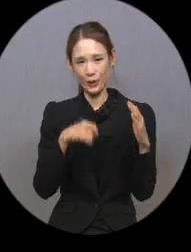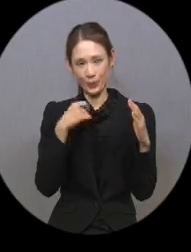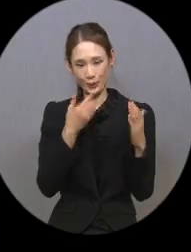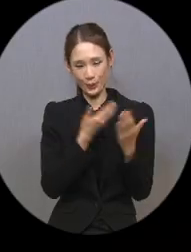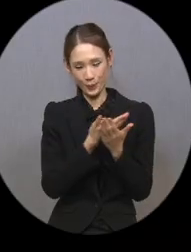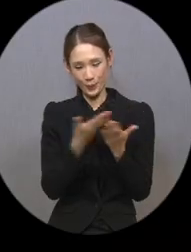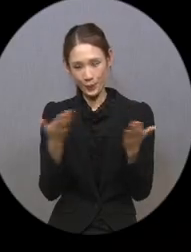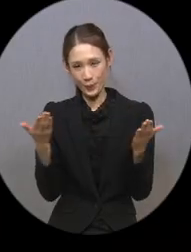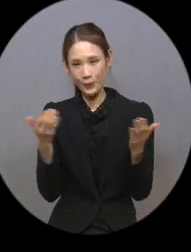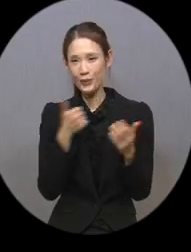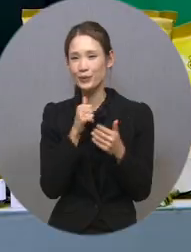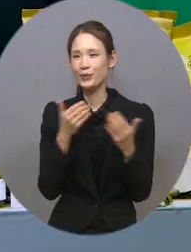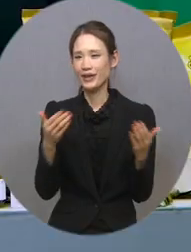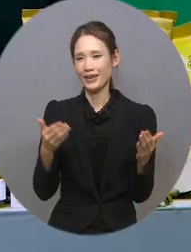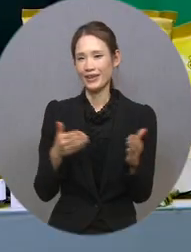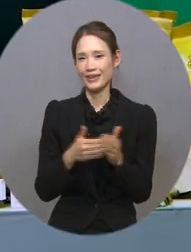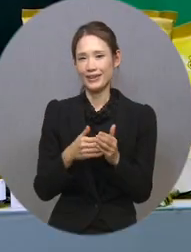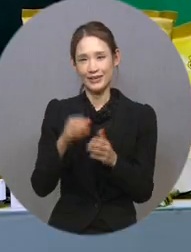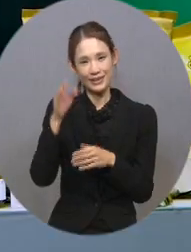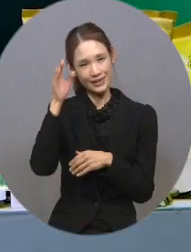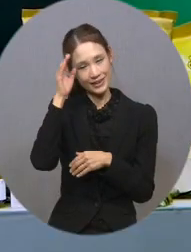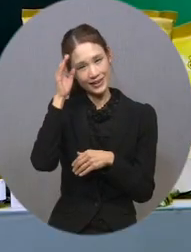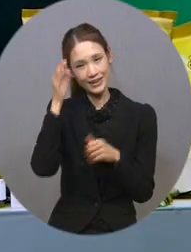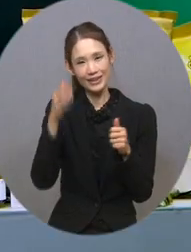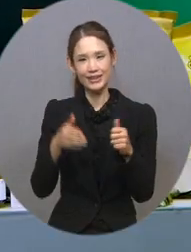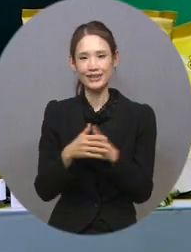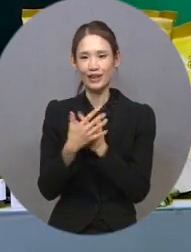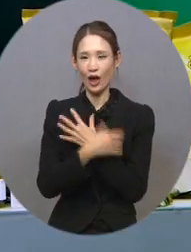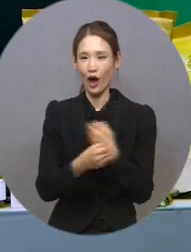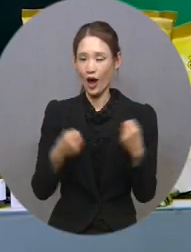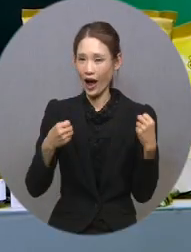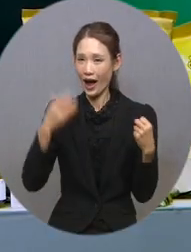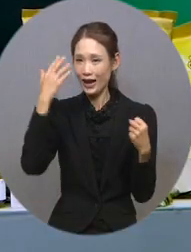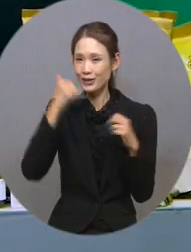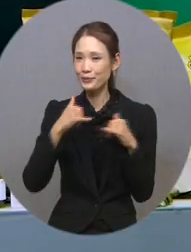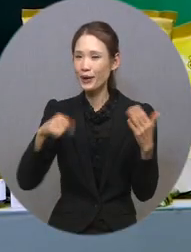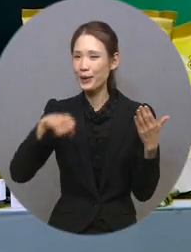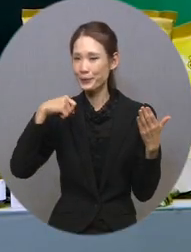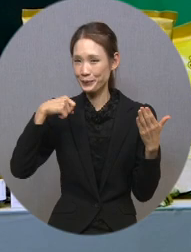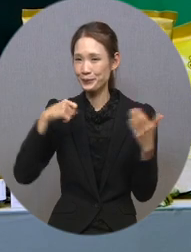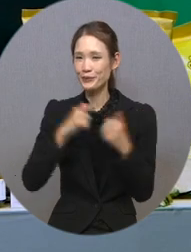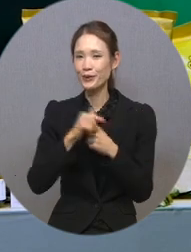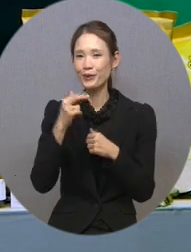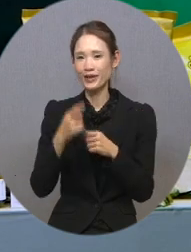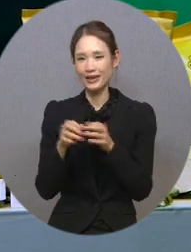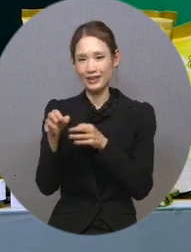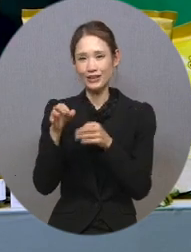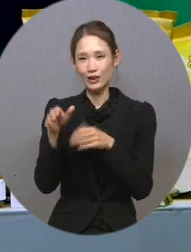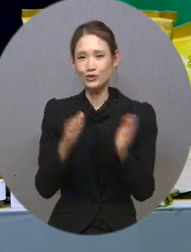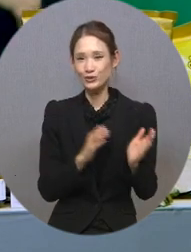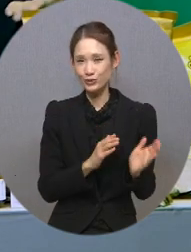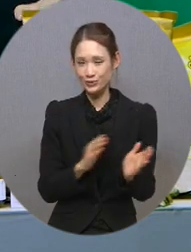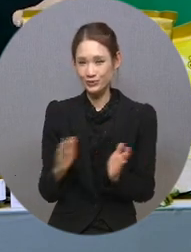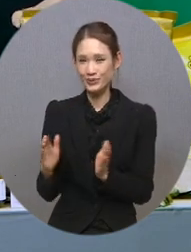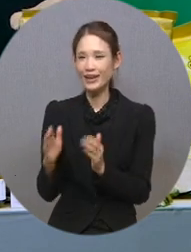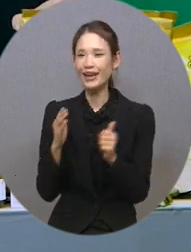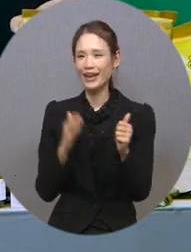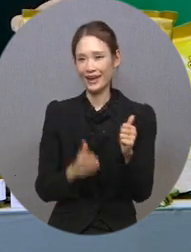있는 곳으로 안내하겠습니다. 기대해 주십시오. 건강한 한국인의 밥상은 남도장터에서